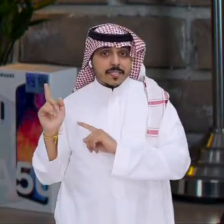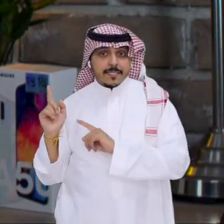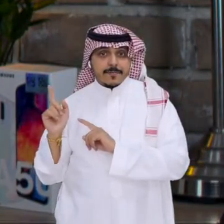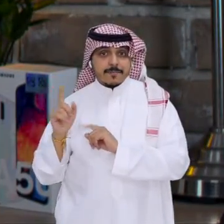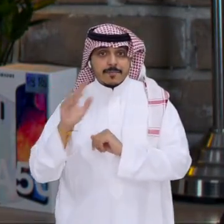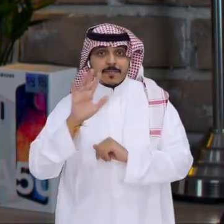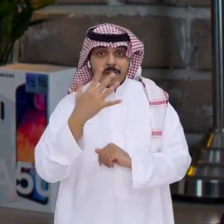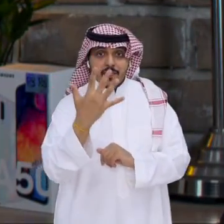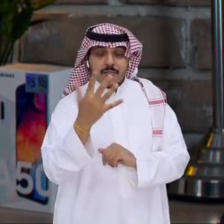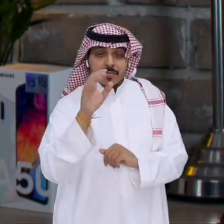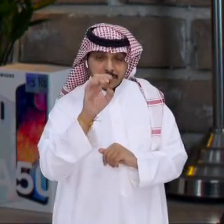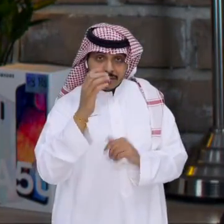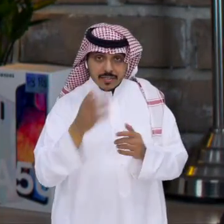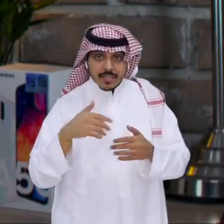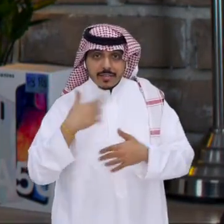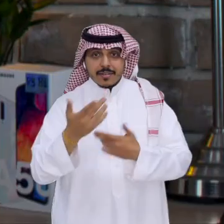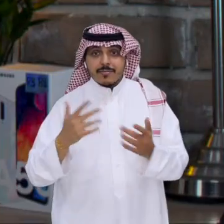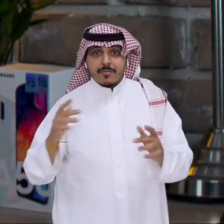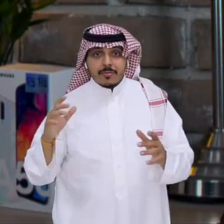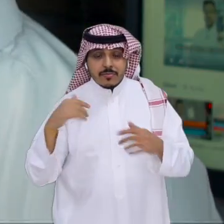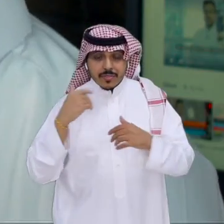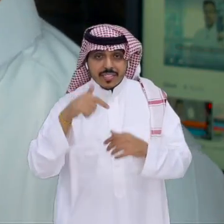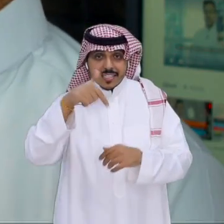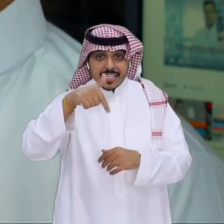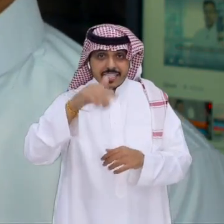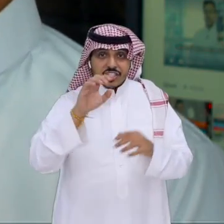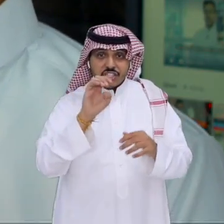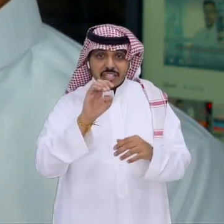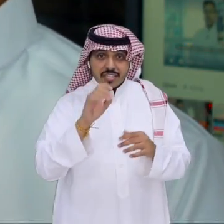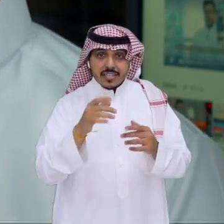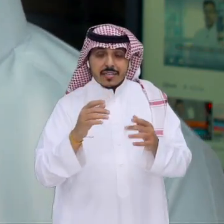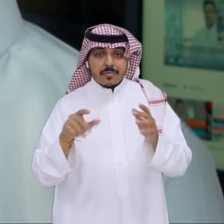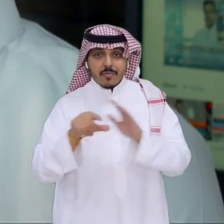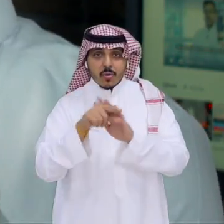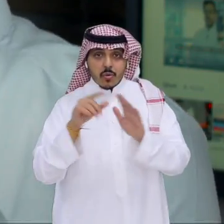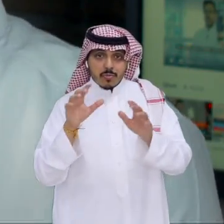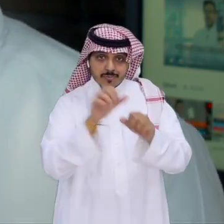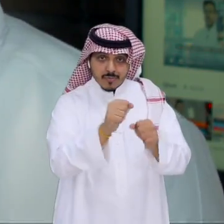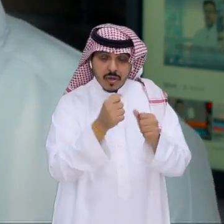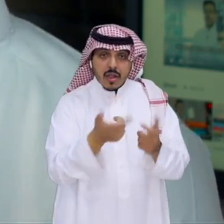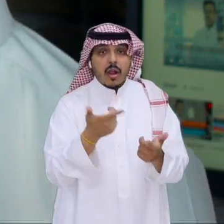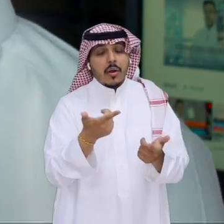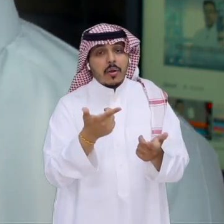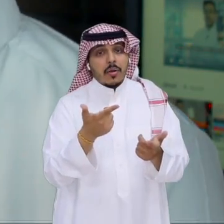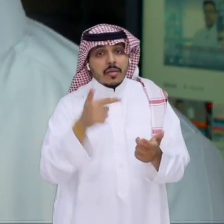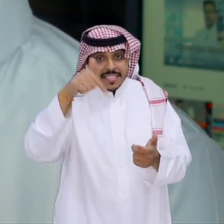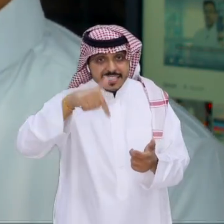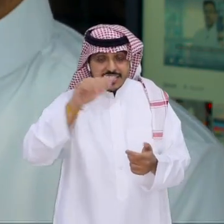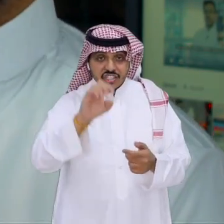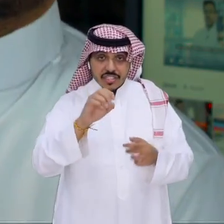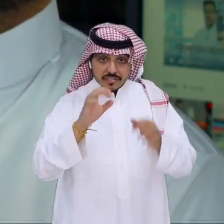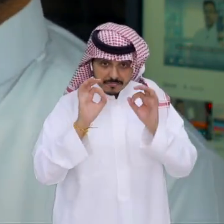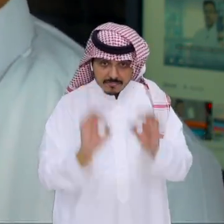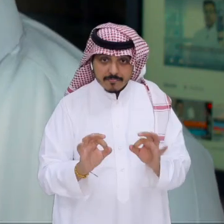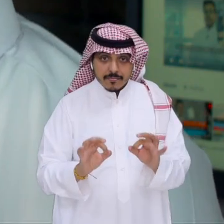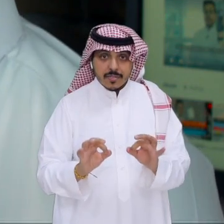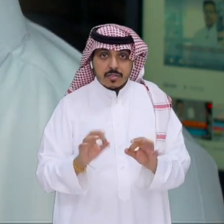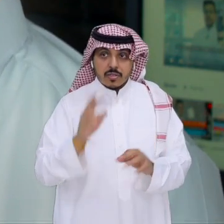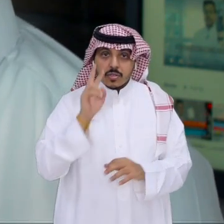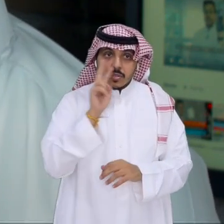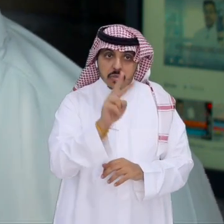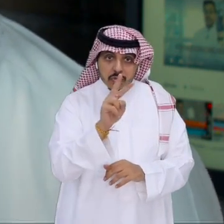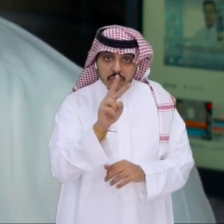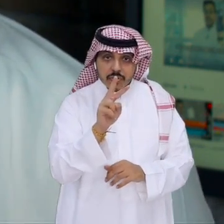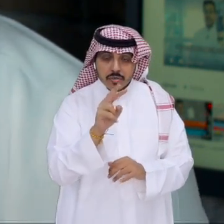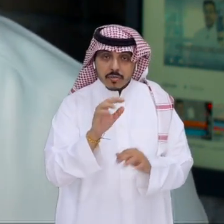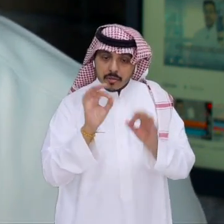وصناع الـ 5G اللي ما هو بقادرين يلحقوا الطلب وبيحاولوا يطلعوا 6G عشان يغطوا الموضوع، ولا فعليا احنا بحاجة الـ 6G؟ كثير من اللي